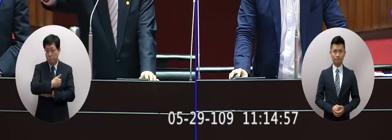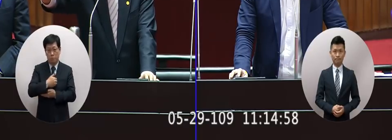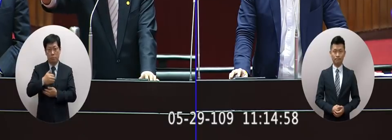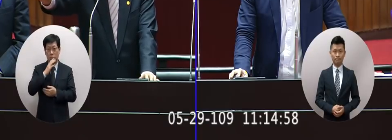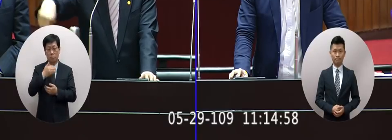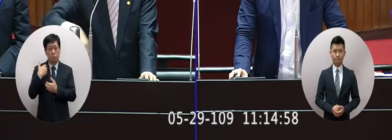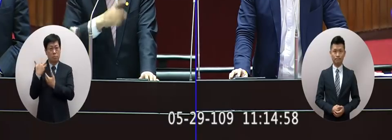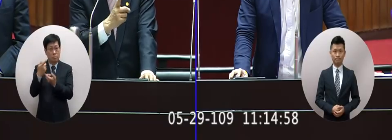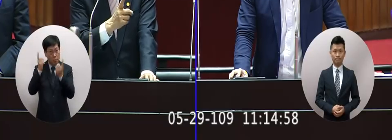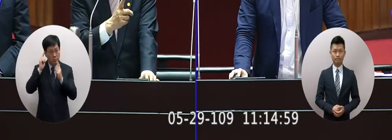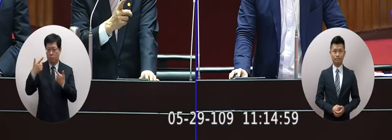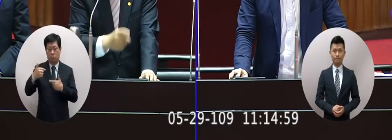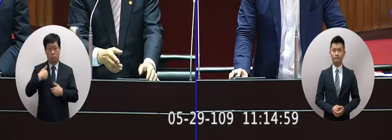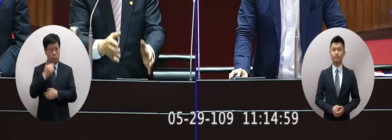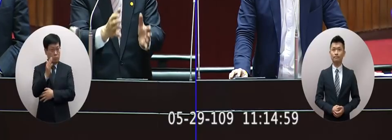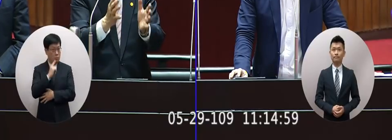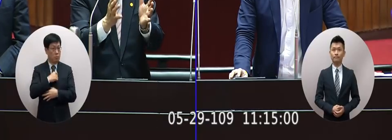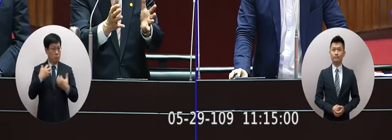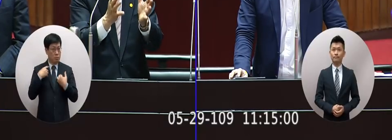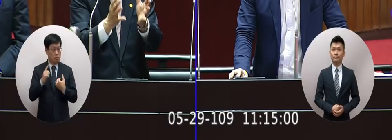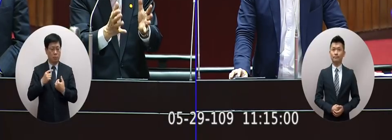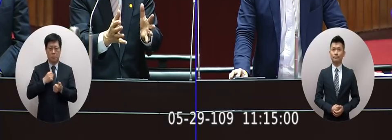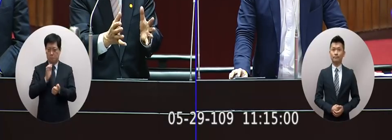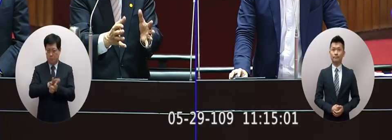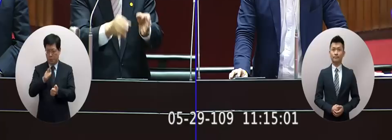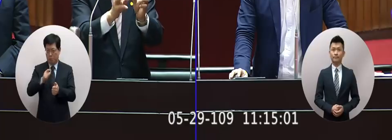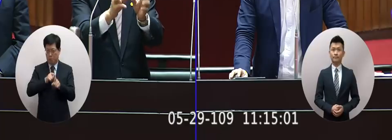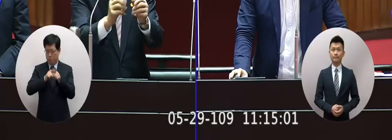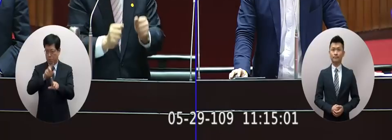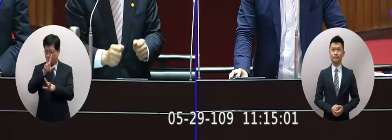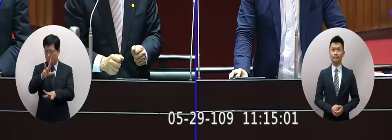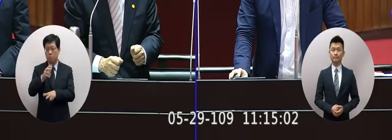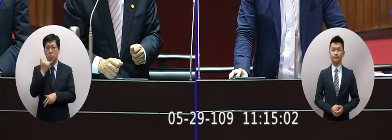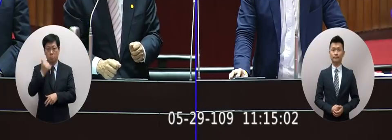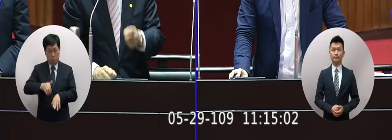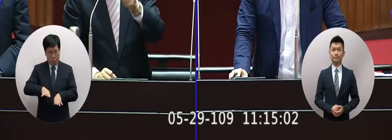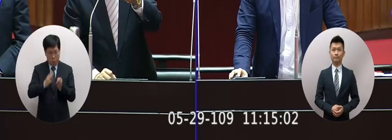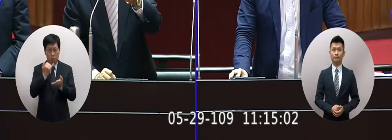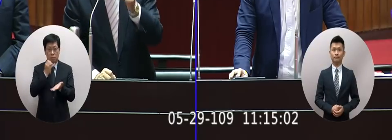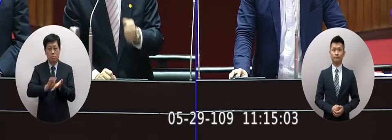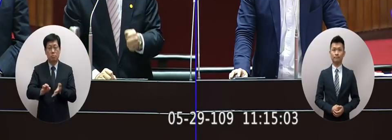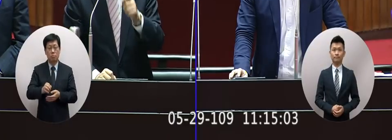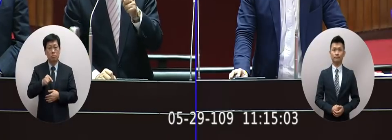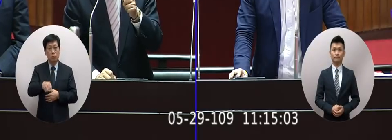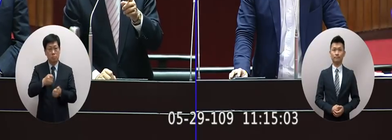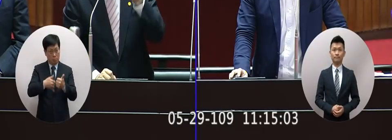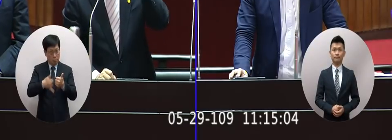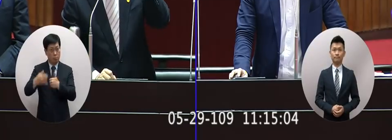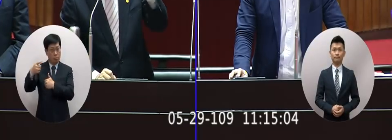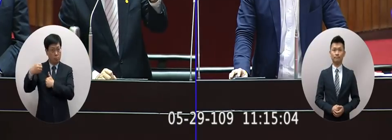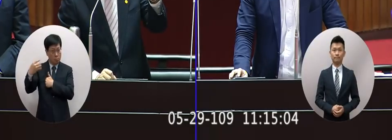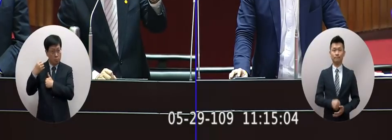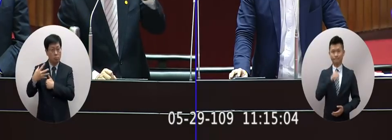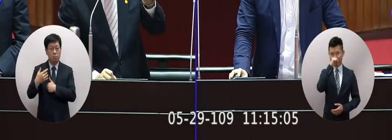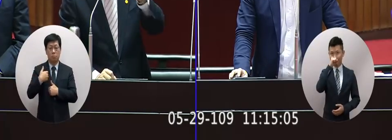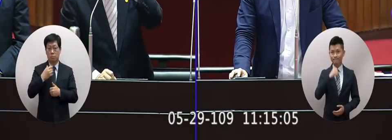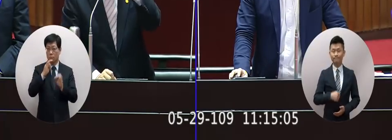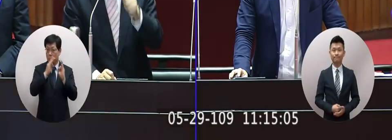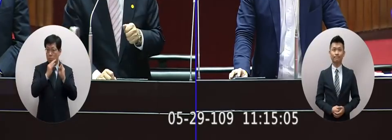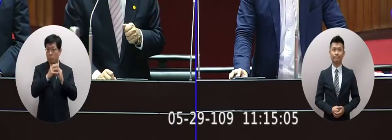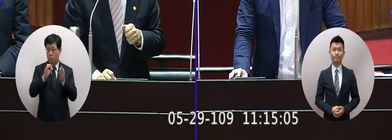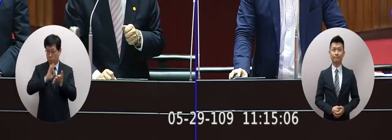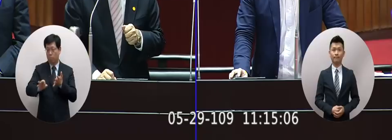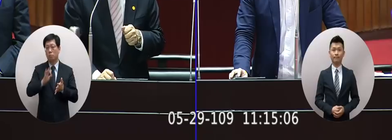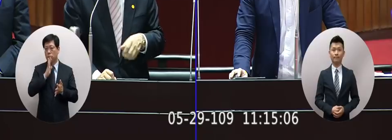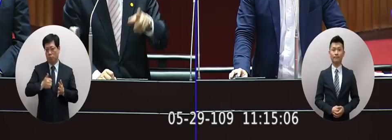学大学去做，政府机关是要安怎让伊落实，实际上用。啊，真委婉指教。银行伫用